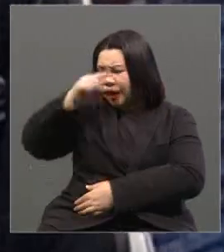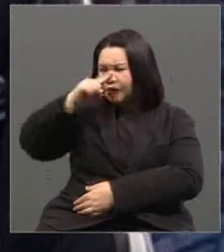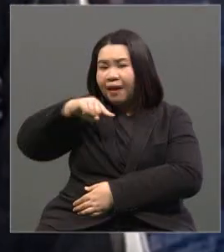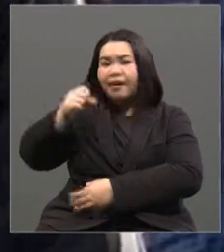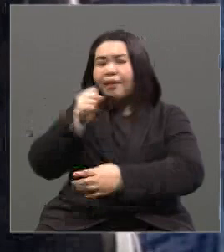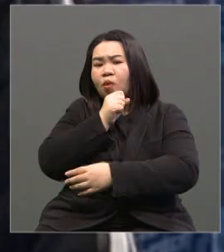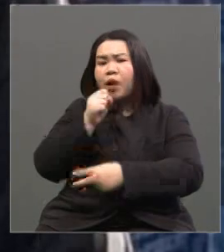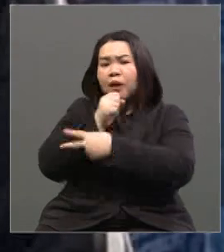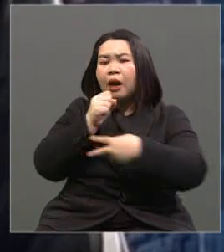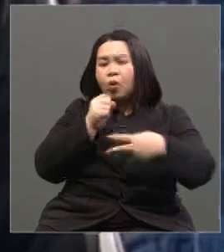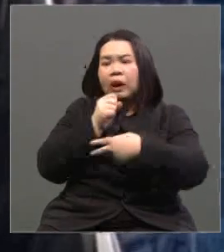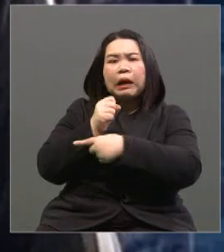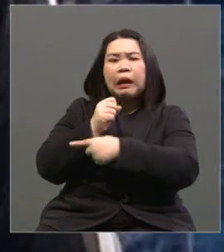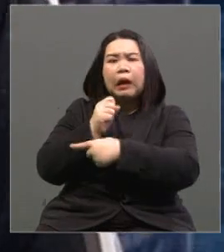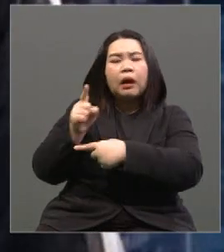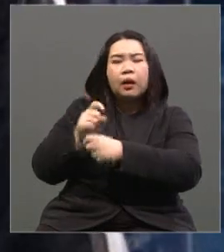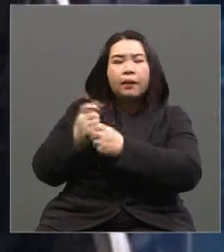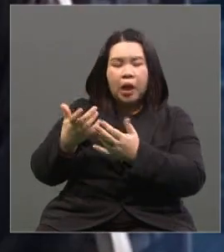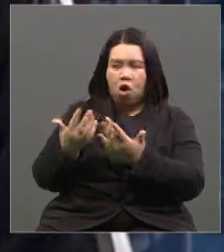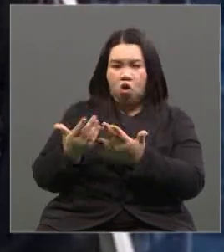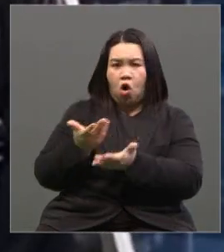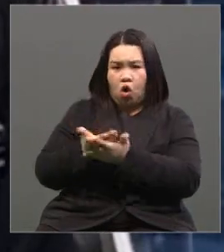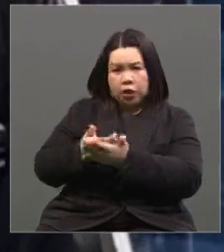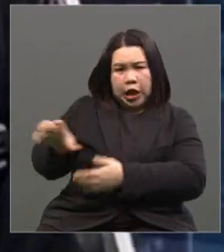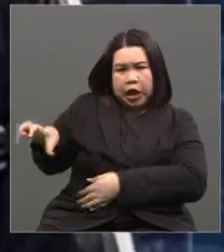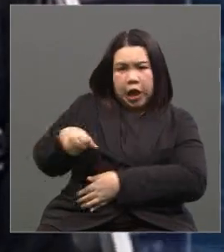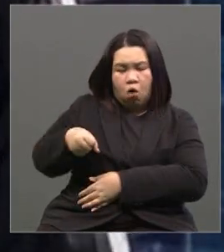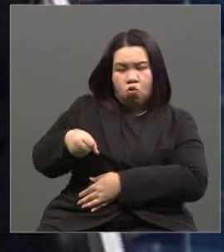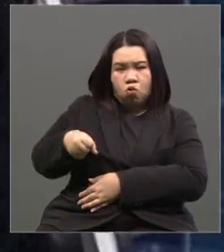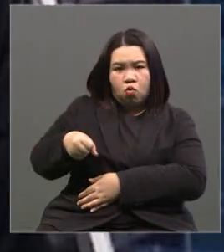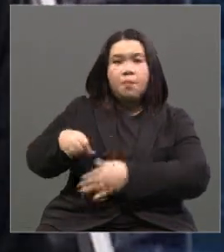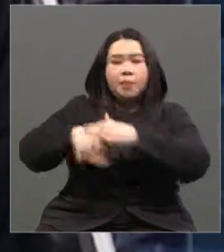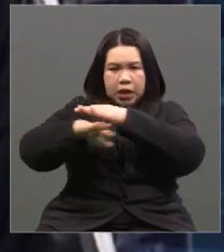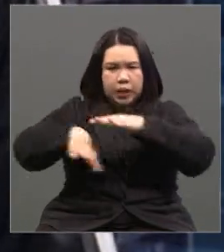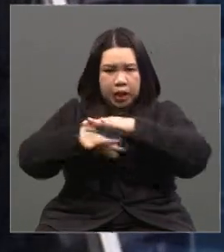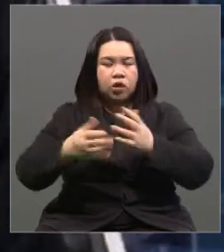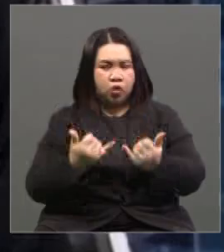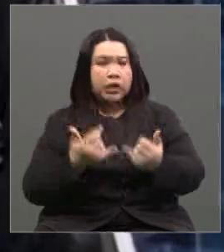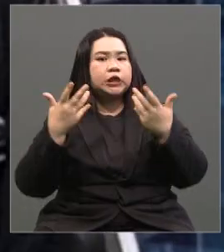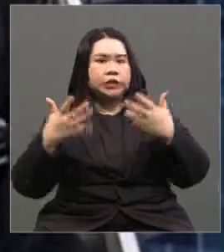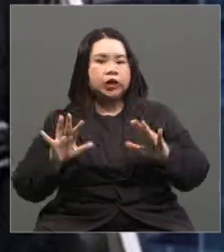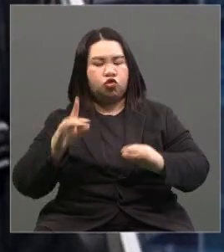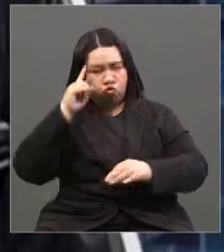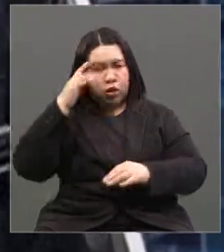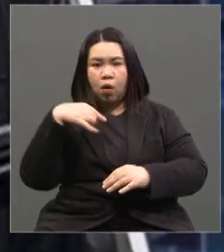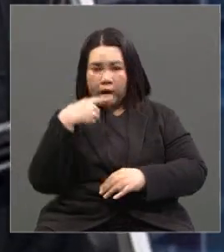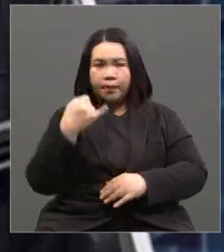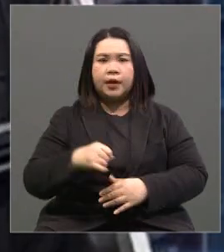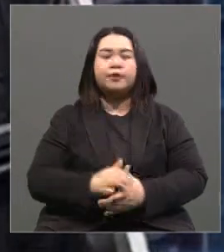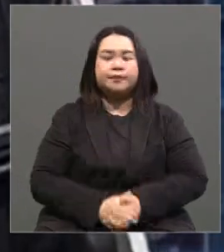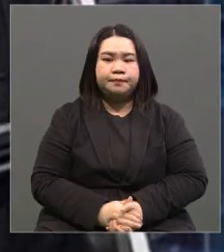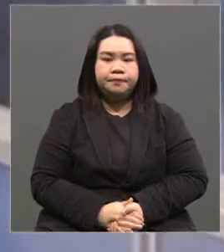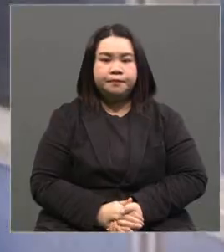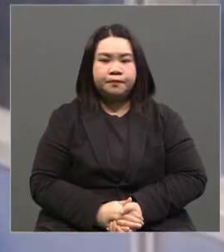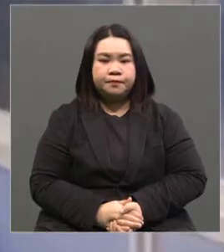ให้ 50,000นางนกต่อเนี่ยนะฮะตอนนี้ตำรวจกำลังติดตามมาเป็นของกลางในคดีซึ่งคดีนี้ก็ถือว่าเสร็จสมบูรณ์แล้วครับทีนี้